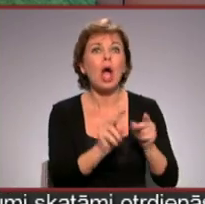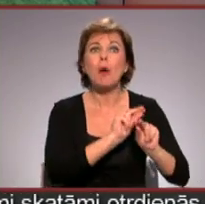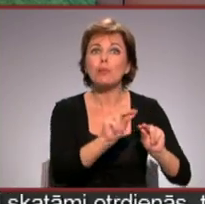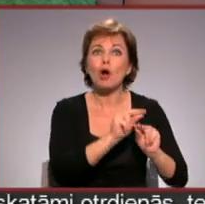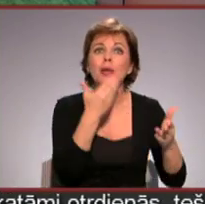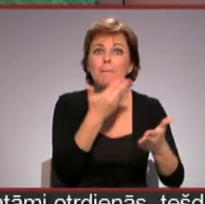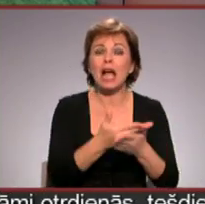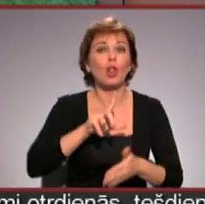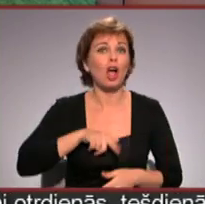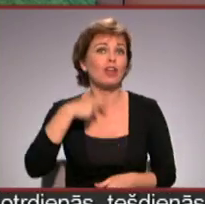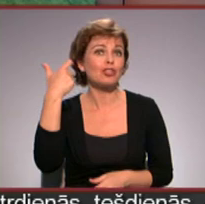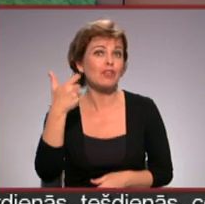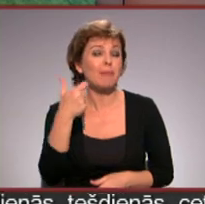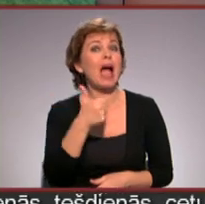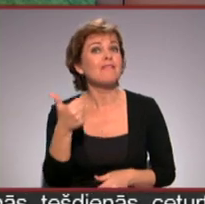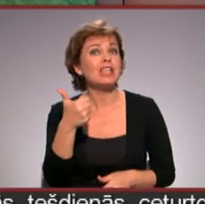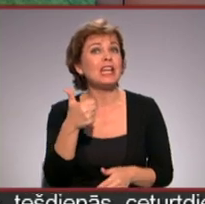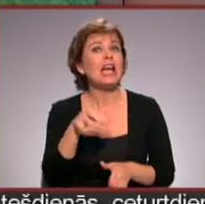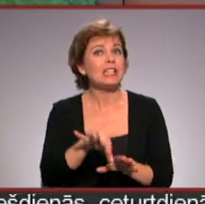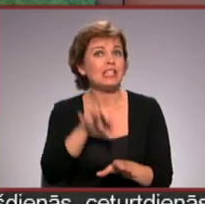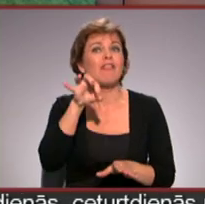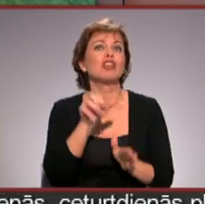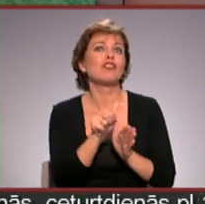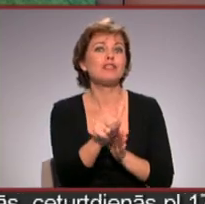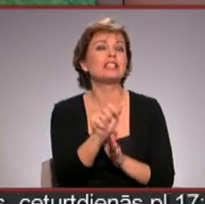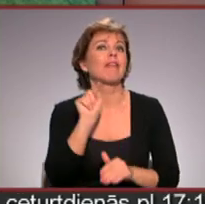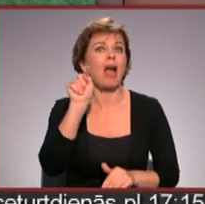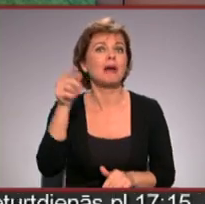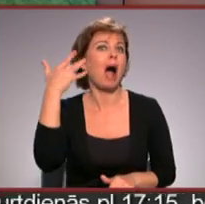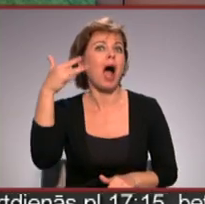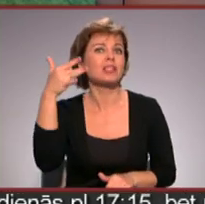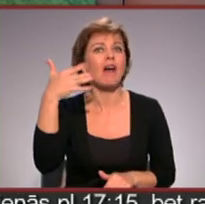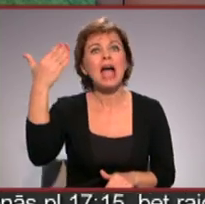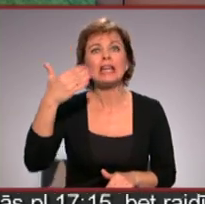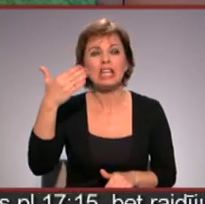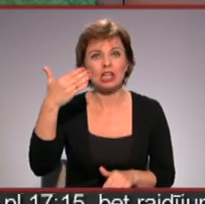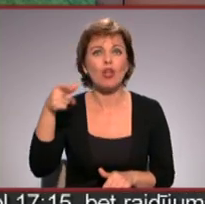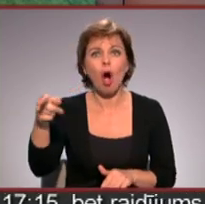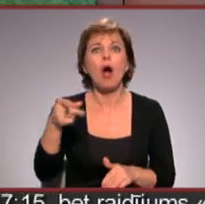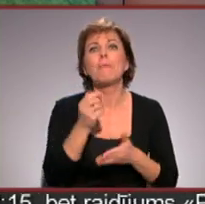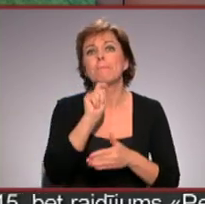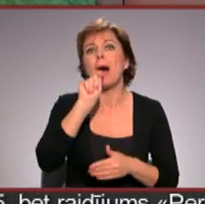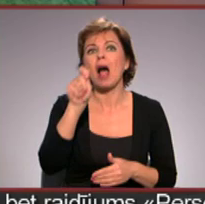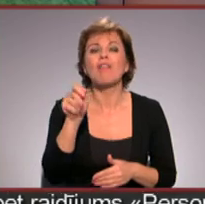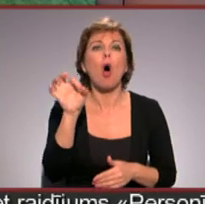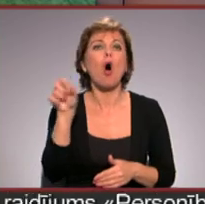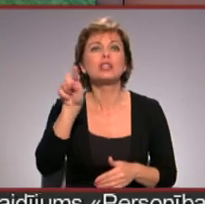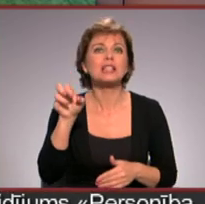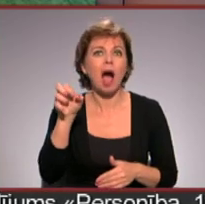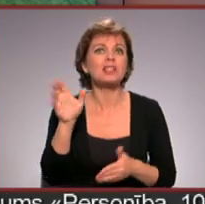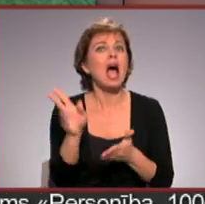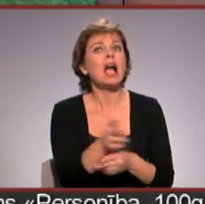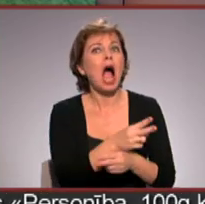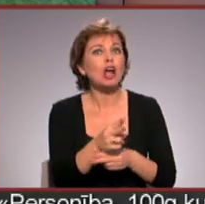latviešu filmām viņi ir izvēlējušies virzīt tālāk nākamajai ASV Kinoakadēmijas balvai Oscars. Tā būs kategorija labākā ārzemju filma